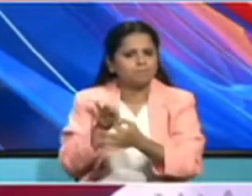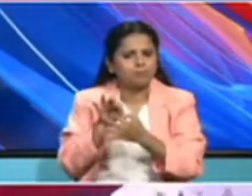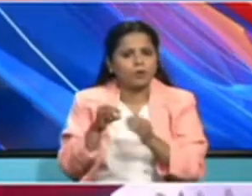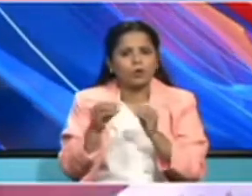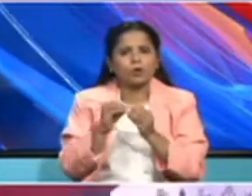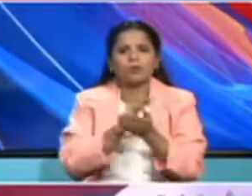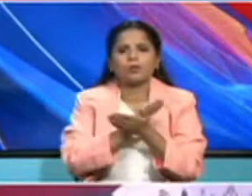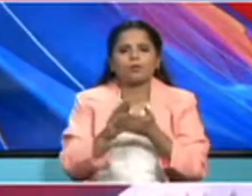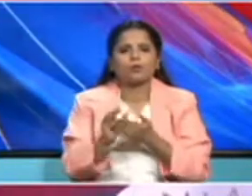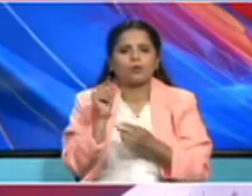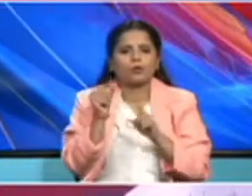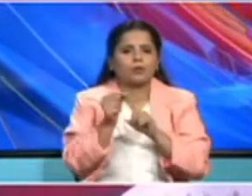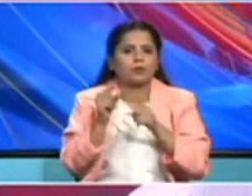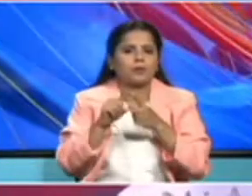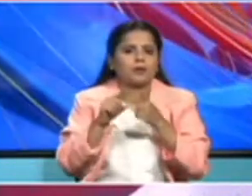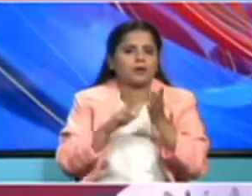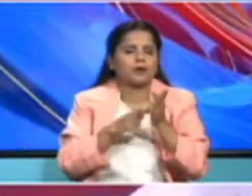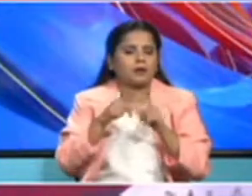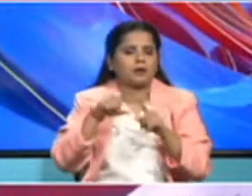भूपेंद्र भाई,